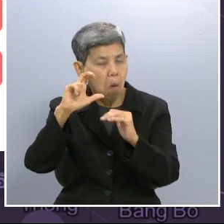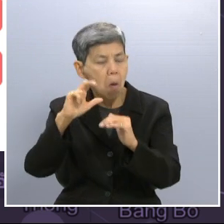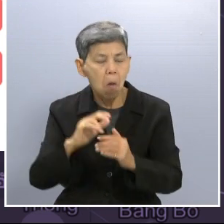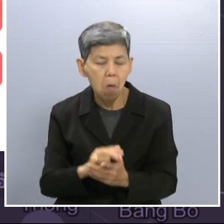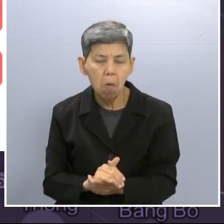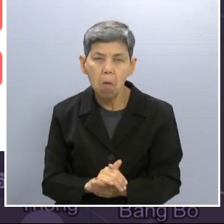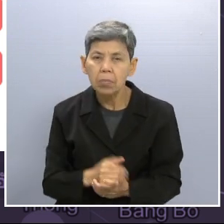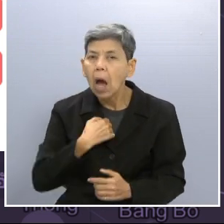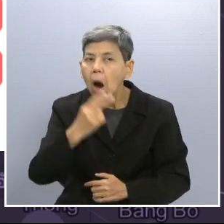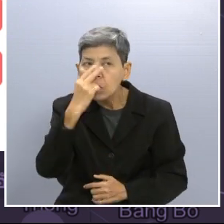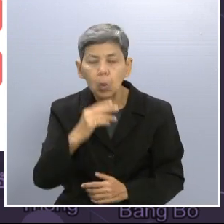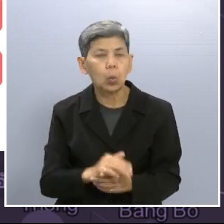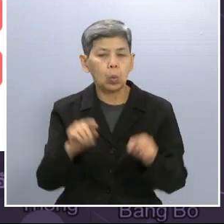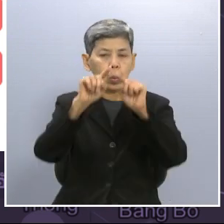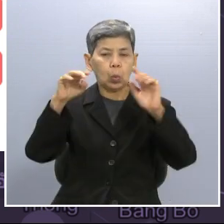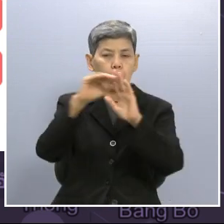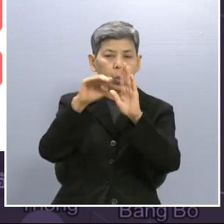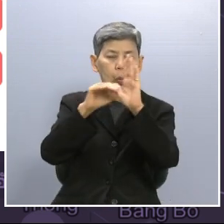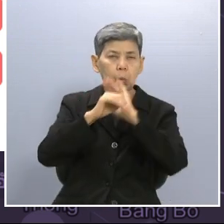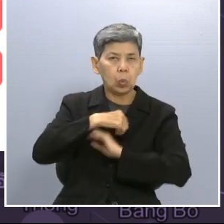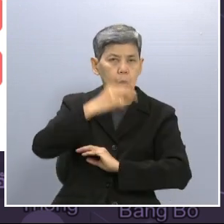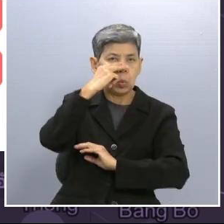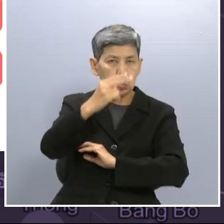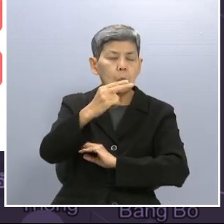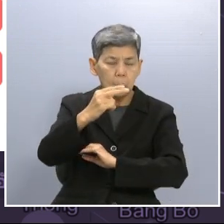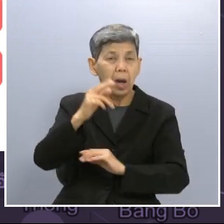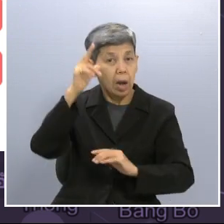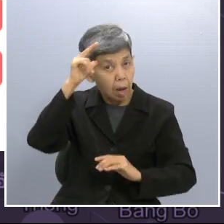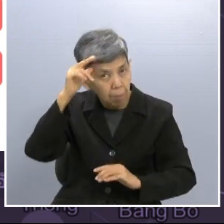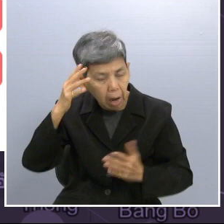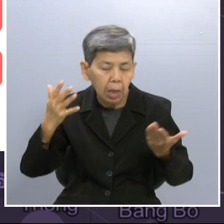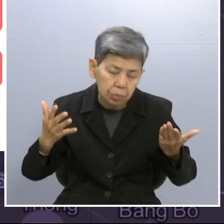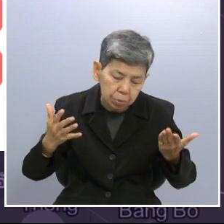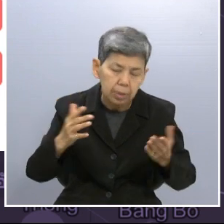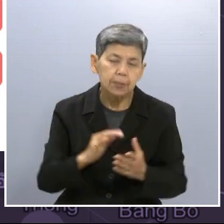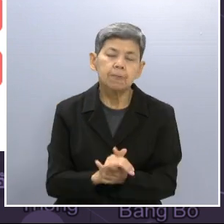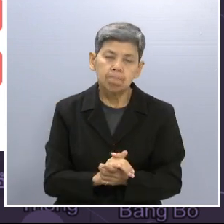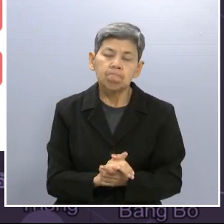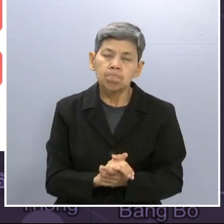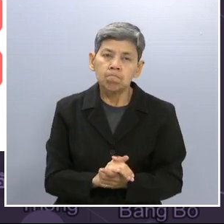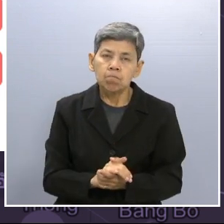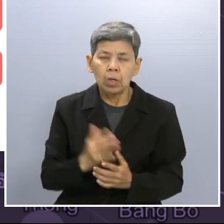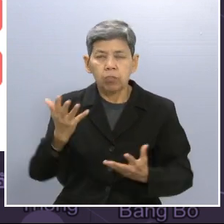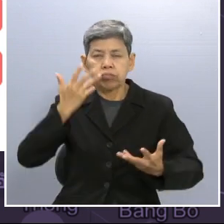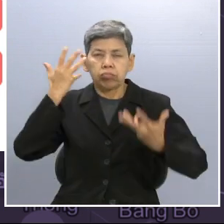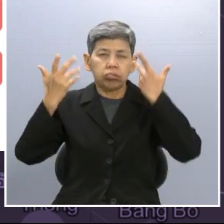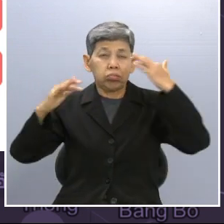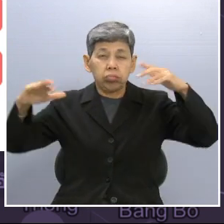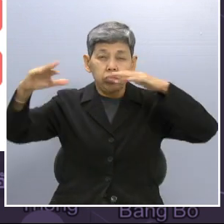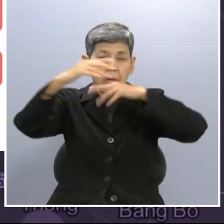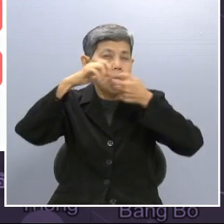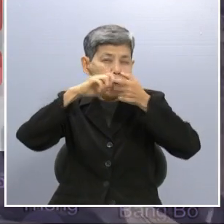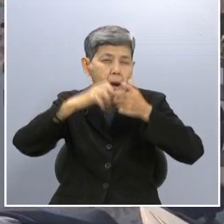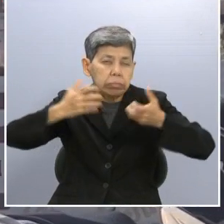เราเห็นภาพแบบนี้ก็จะต้องบอกกันท่านผู้ชมนะฮะลำปางก็ไม่ต้องพูดถึงนะบรรยากาศอย่างวิกฤตอยู่